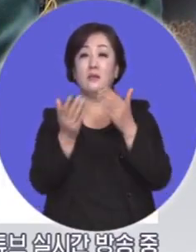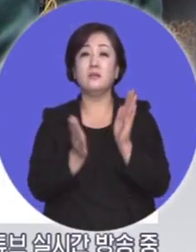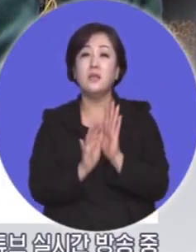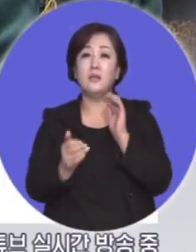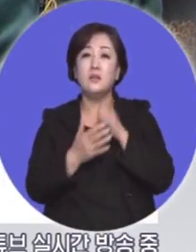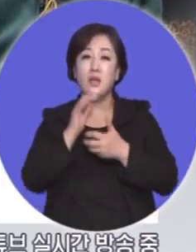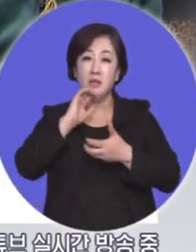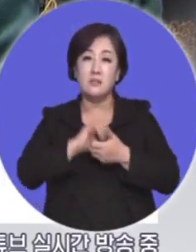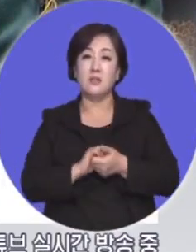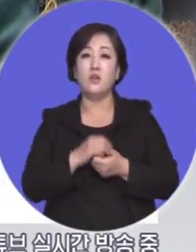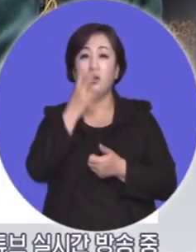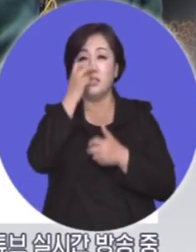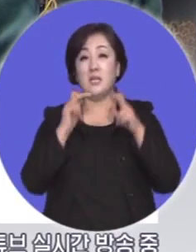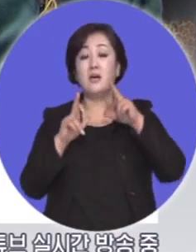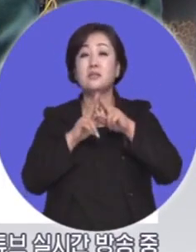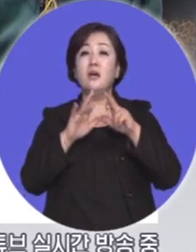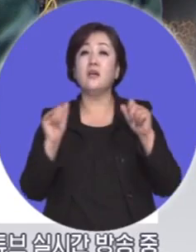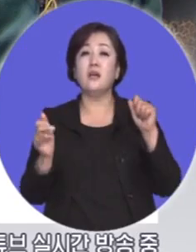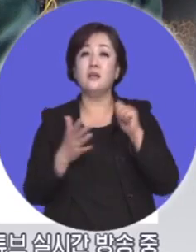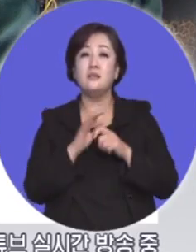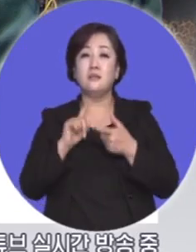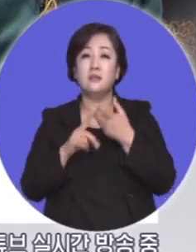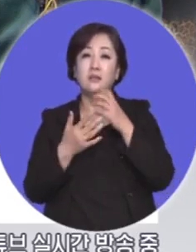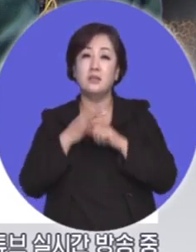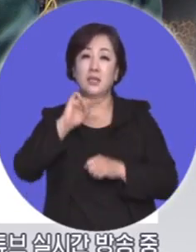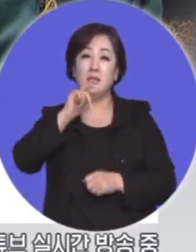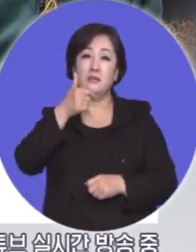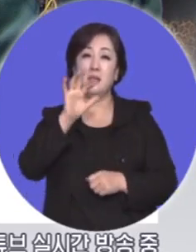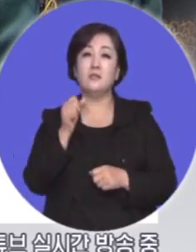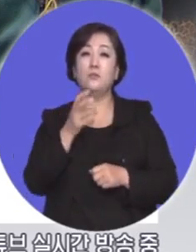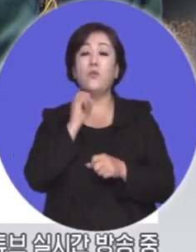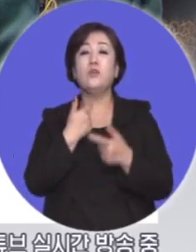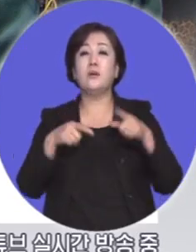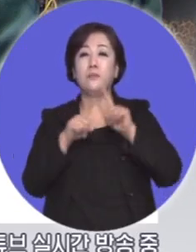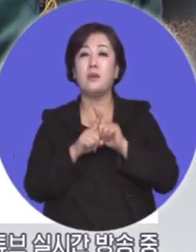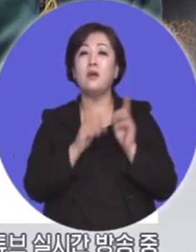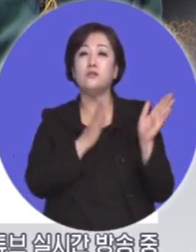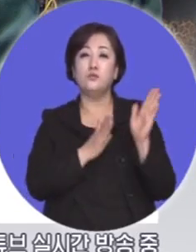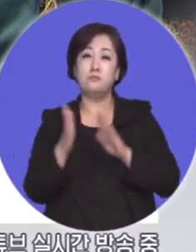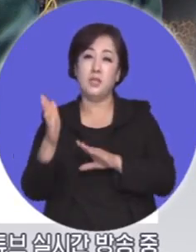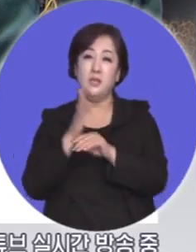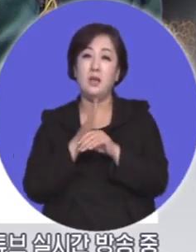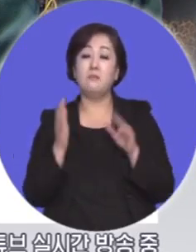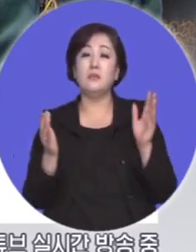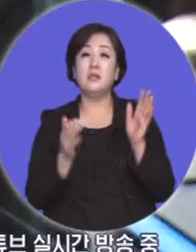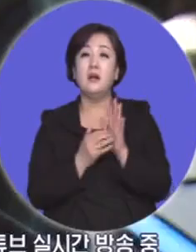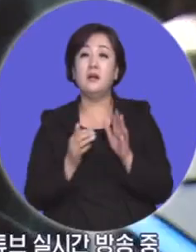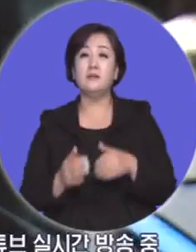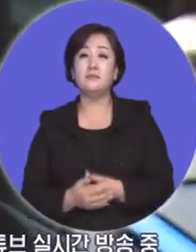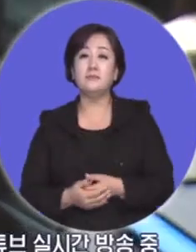선보이고 시각장애인들이 참여하는 색소폰 공연도 열립니다. 이사나 앵커가 소개합니다.